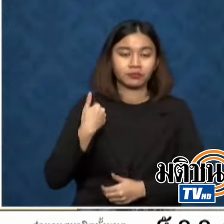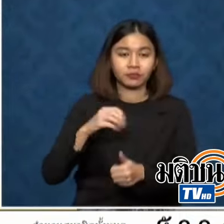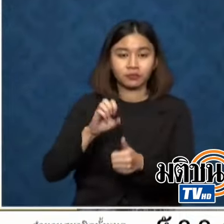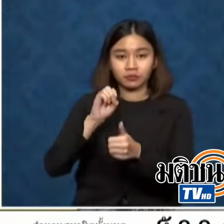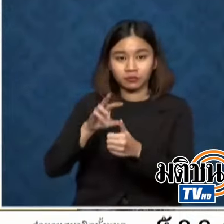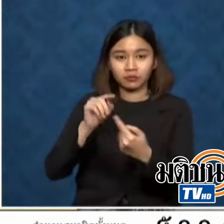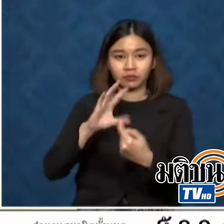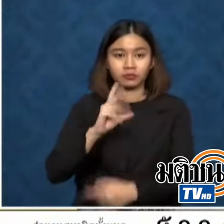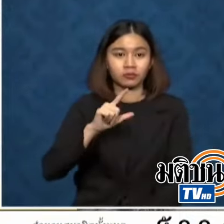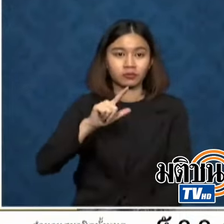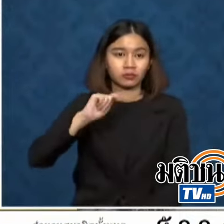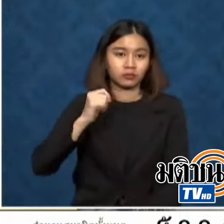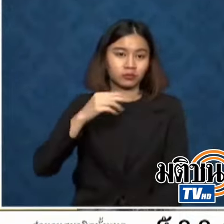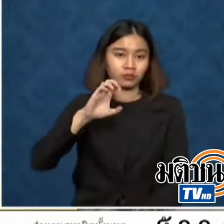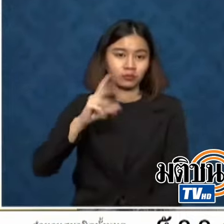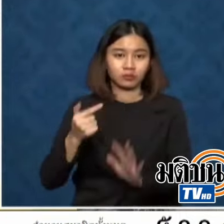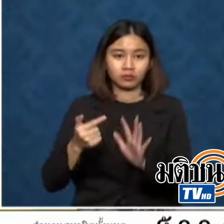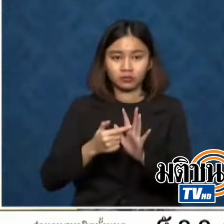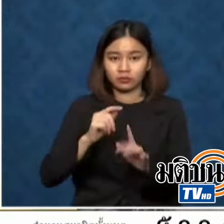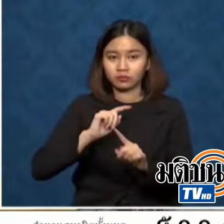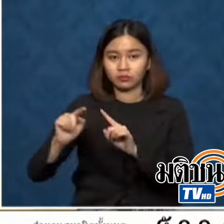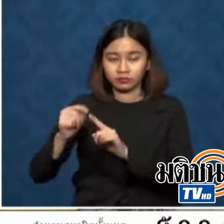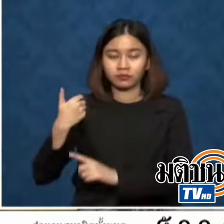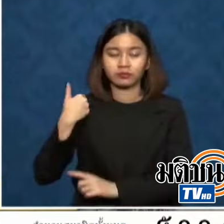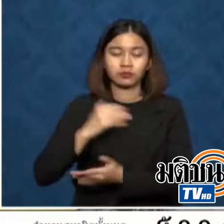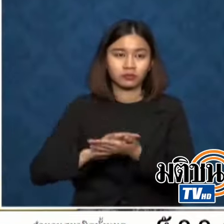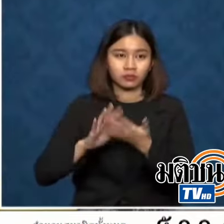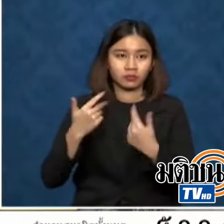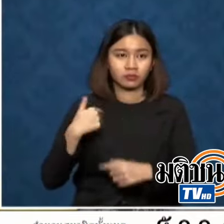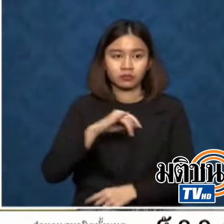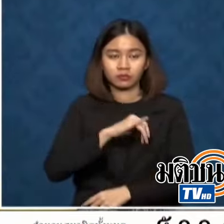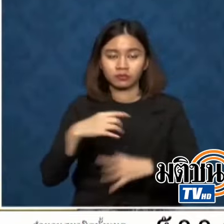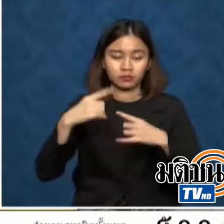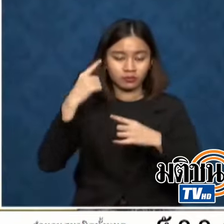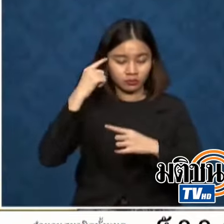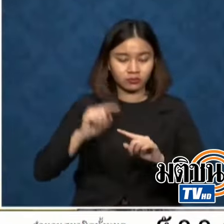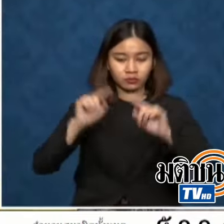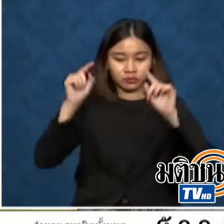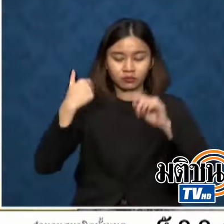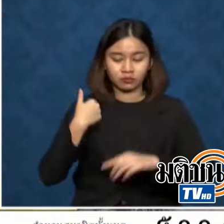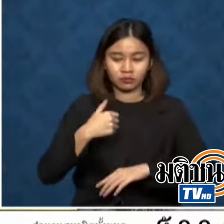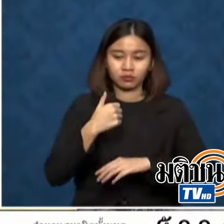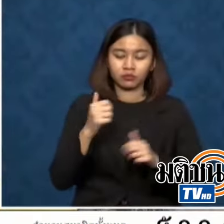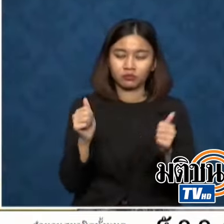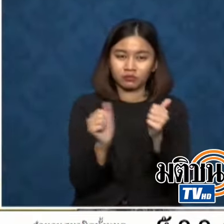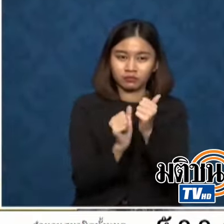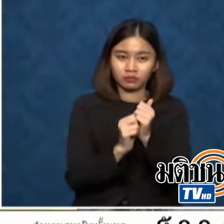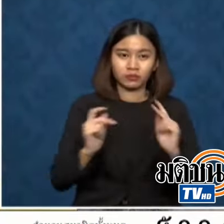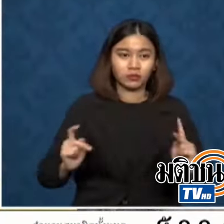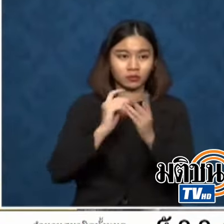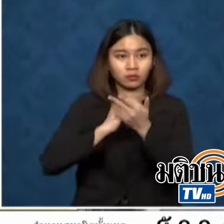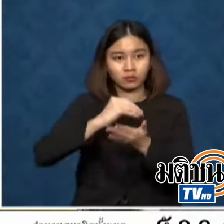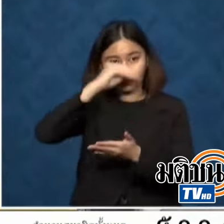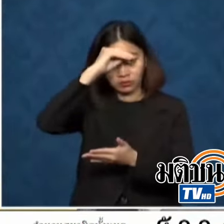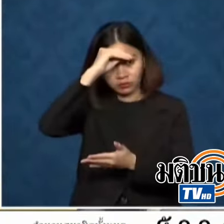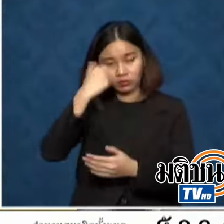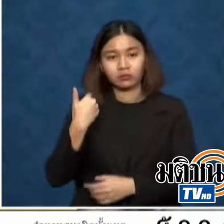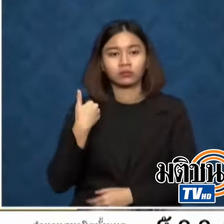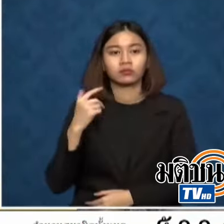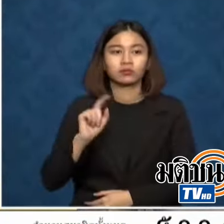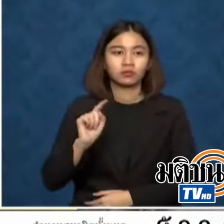ของสสธิชาของสสกวีไปแล้วบ้างนะครับถึงจะไม่เห็นตรงกันทุกเรื่องท่านรัฐมนตรีช่วยกระทรวงศึกษาท่านก็